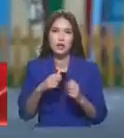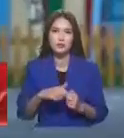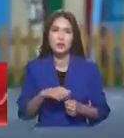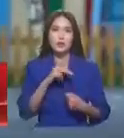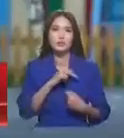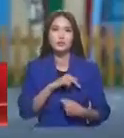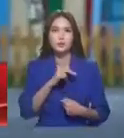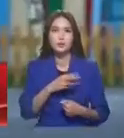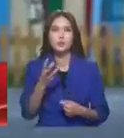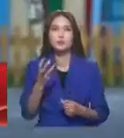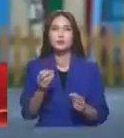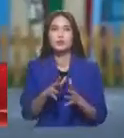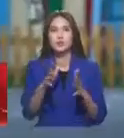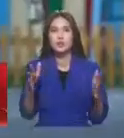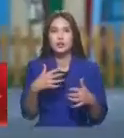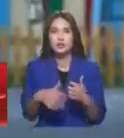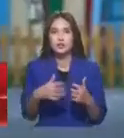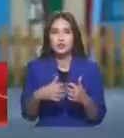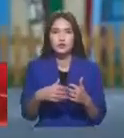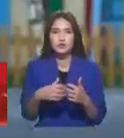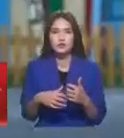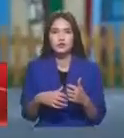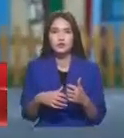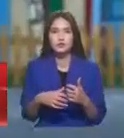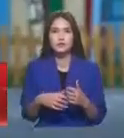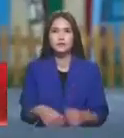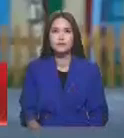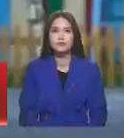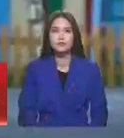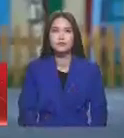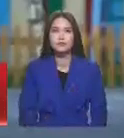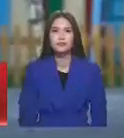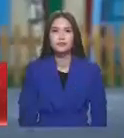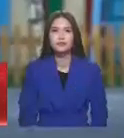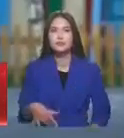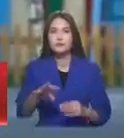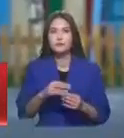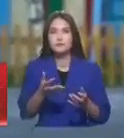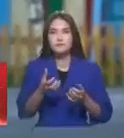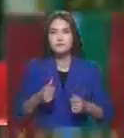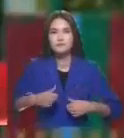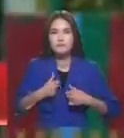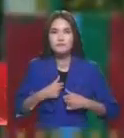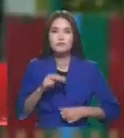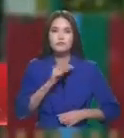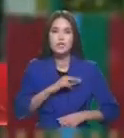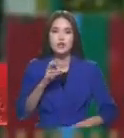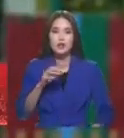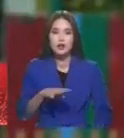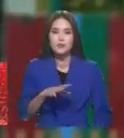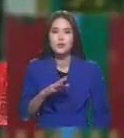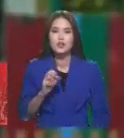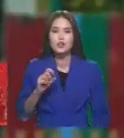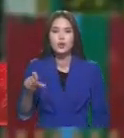Это средний ремонт по селу Белое, 3 улицы. Будет асфальтировано. И дорогу